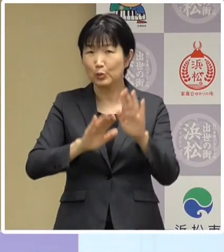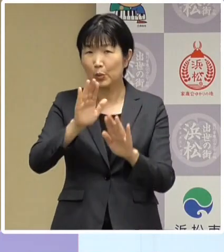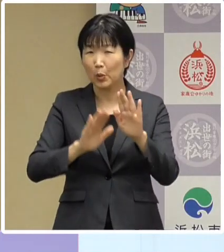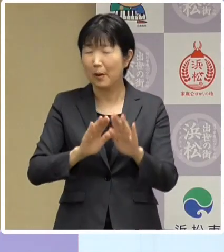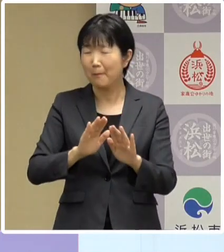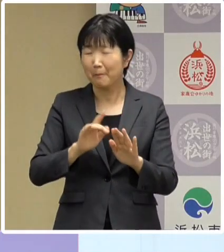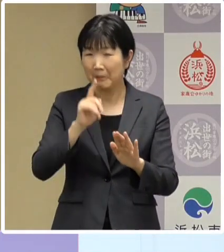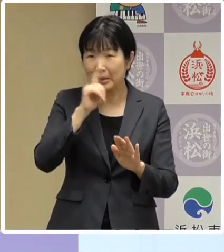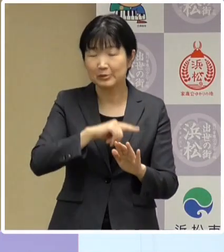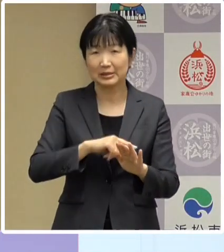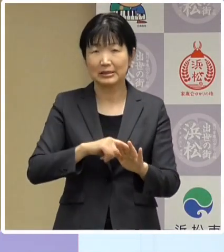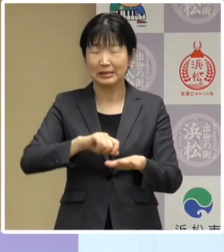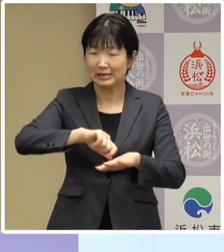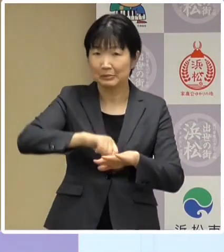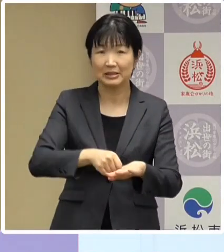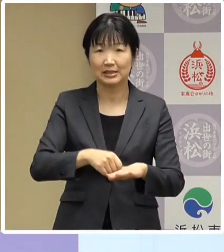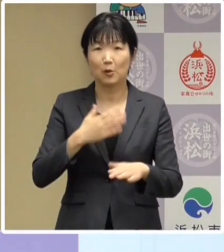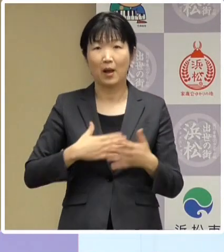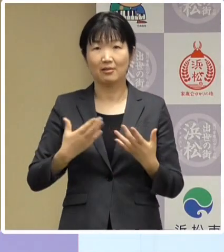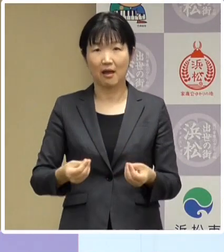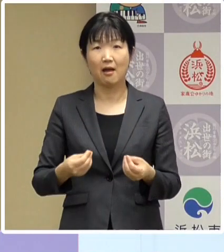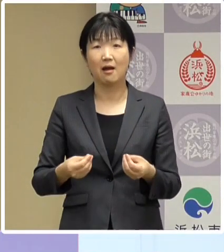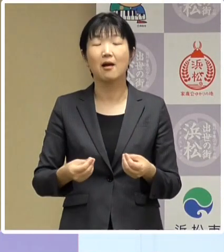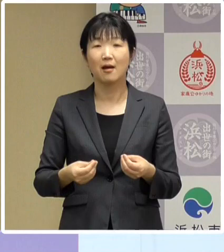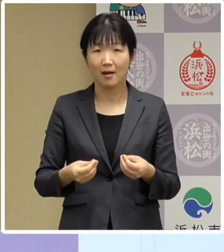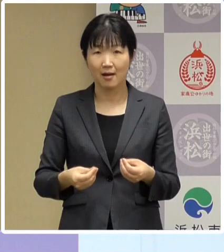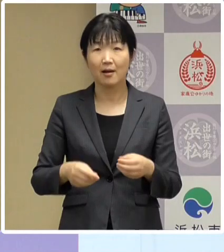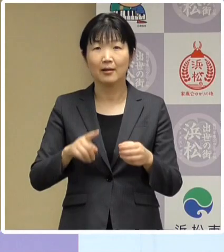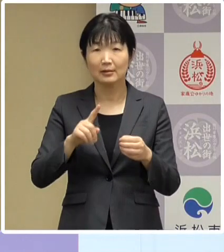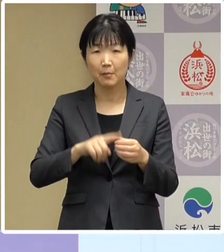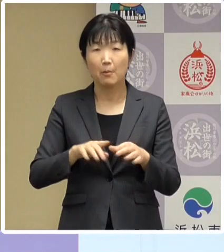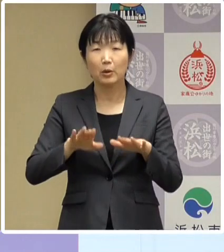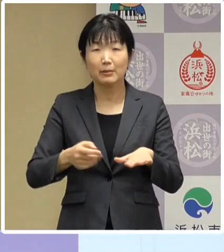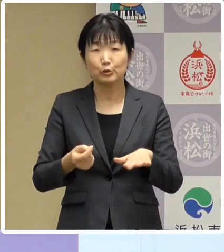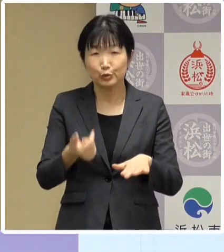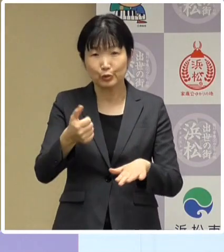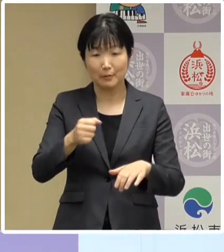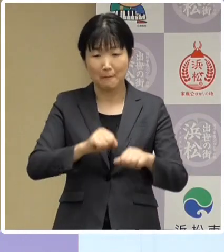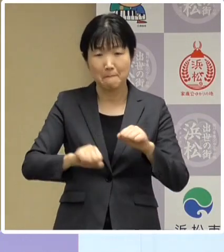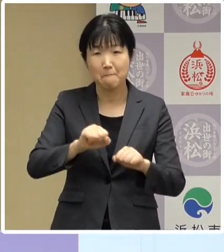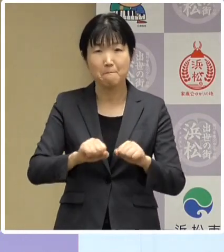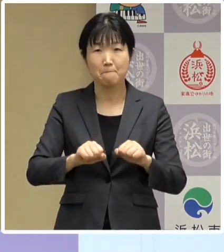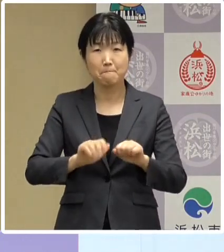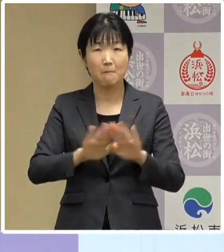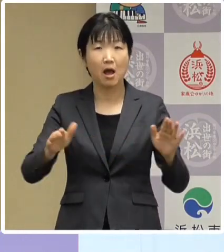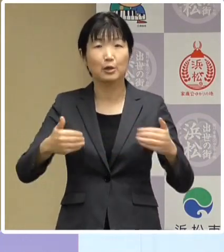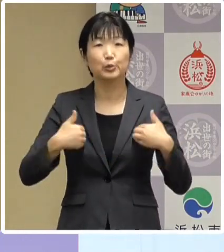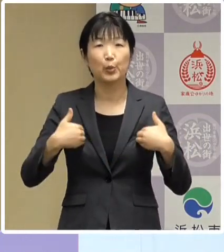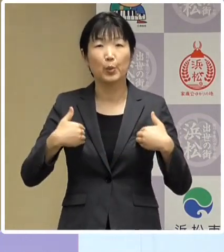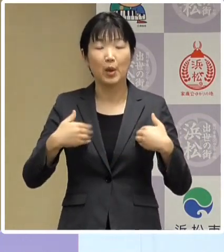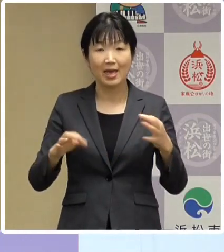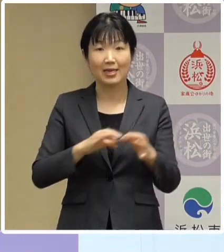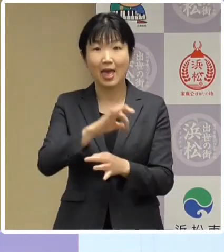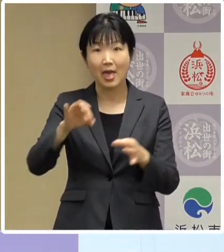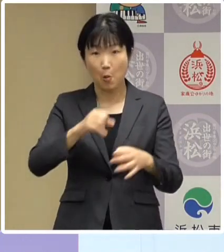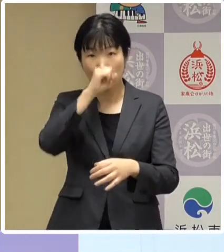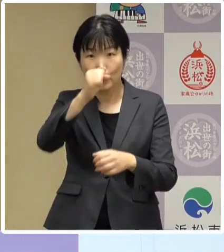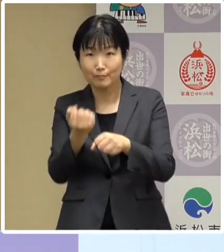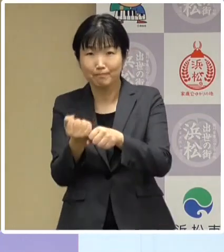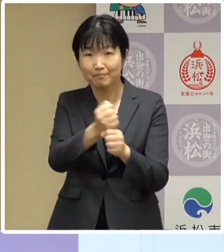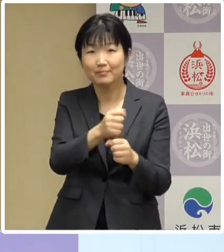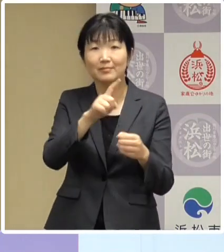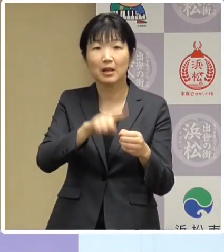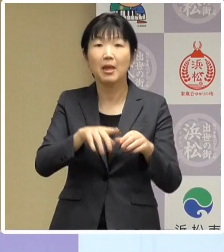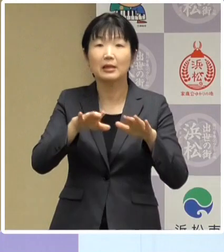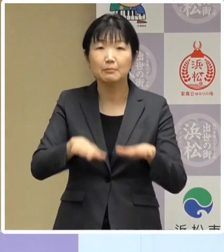が判明しましたので、これはあの先送りすることなくですね、まあ、今経営改善に向けたですね、手を打っておく必要